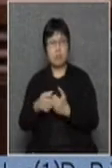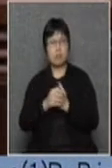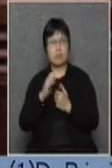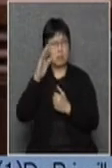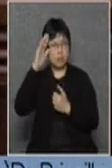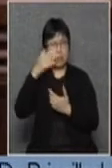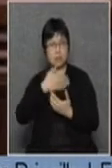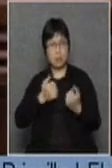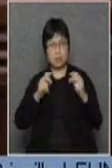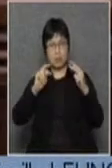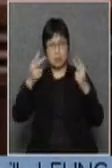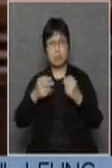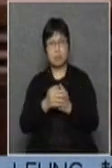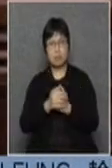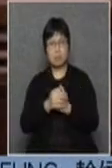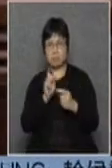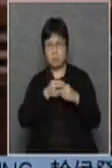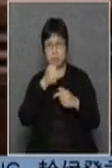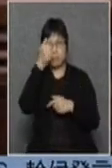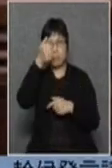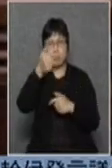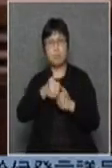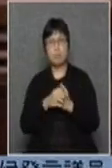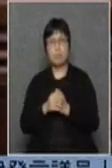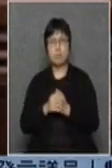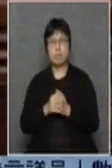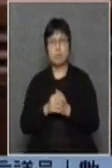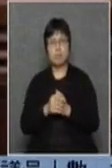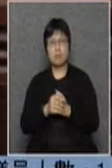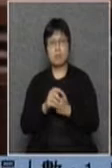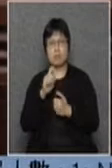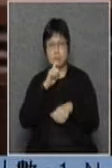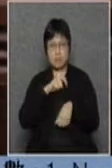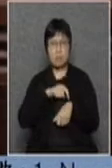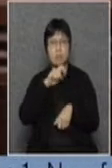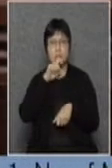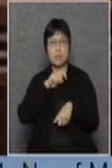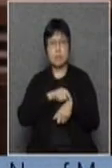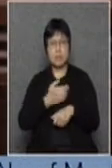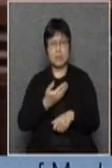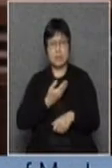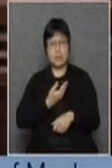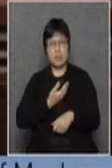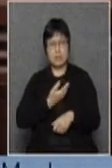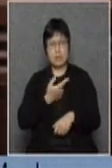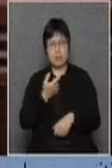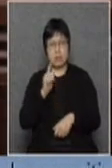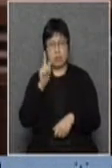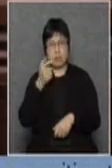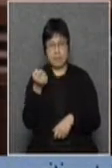健康發展咧係更加有利嘅。咁所以有時咧係忍少少痛咧，係